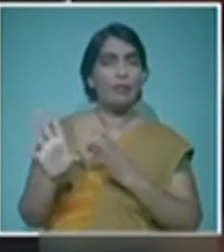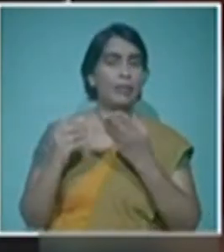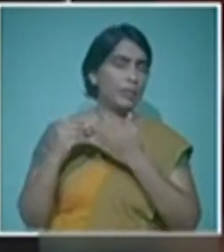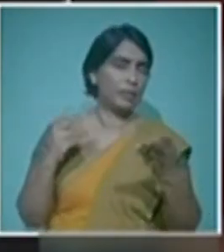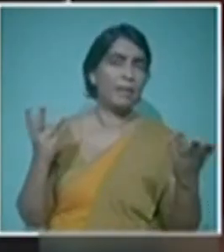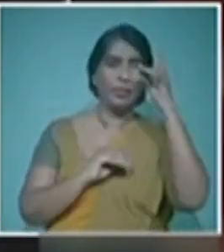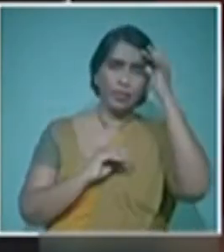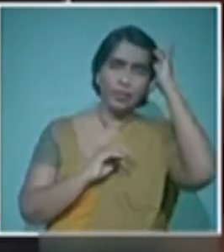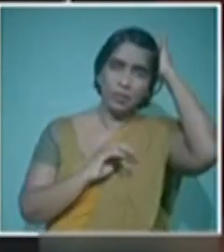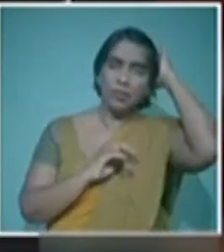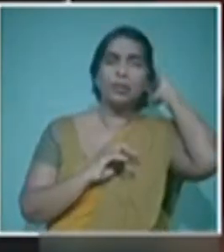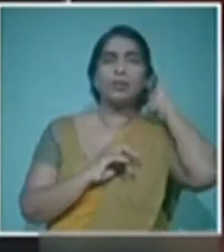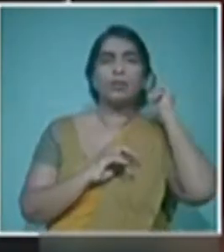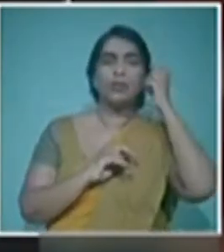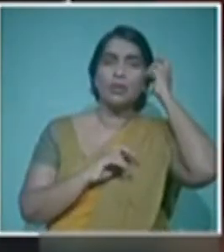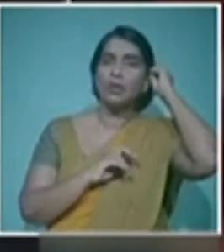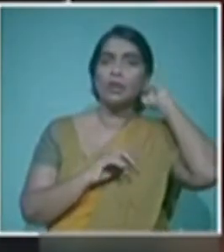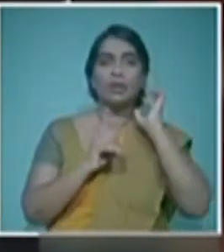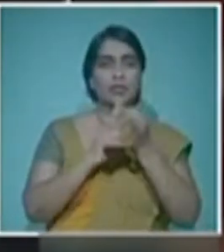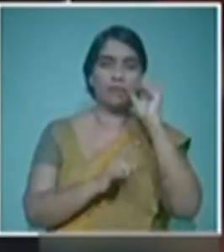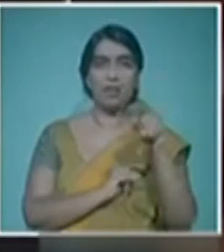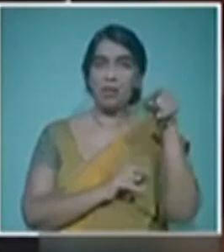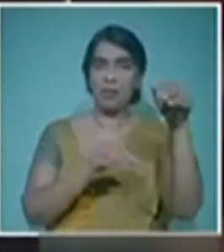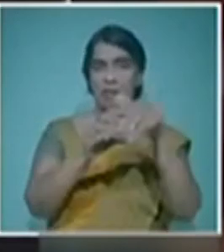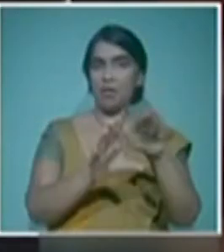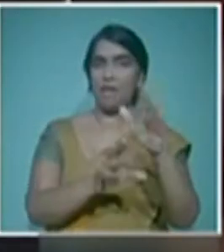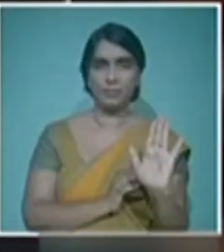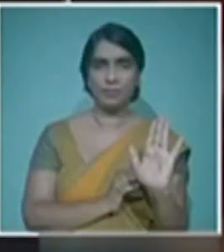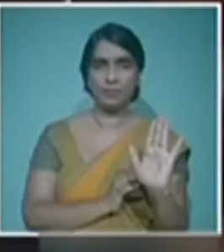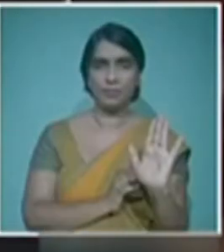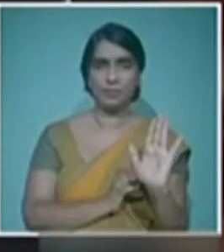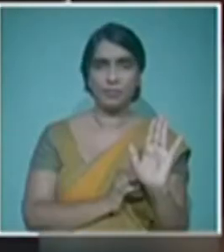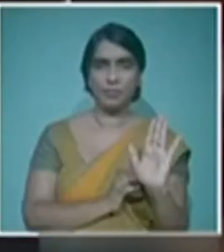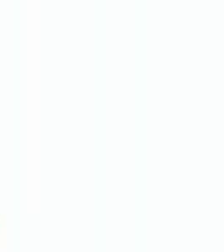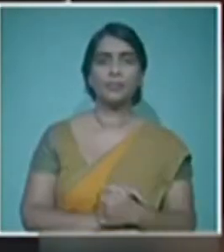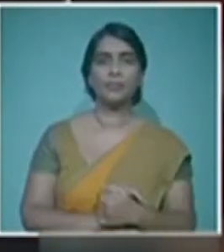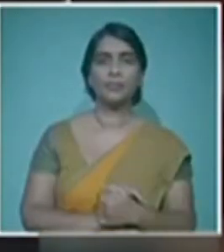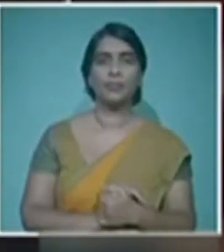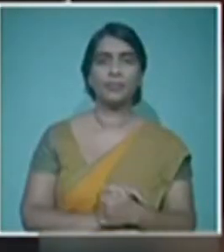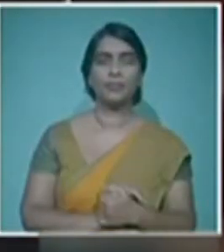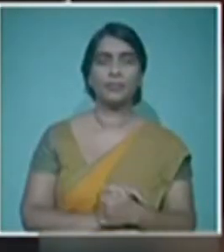අපරාධ පිස්සු කෙලියේ. අපි ජනාධිපතිතුමාට දොස් කියන්නේ නැහැ. මොකද එතුමා දෙමෙයි මේකට වක් කියන්න ඕන. එතකොට අපිත් එක්ක නීති.